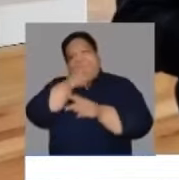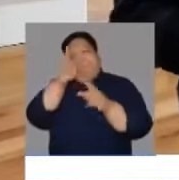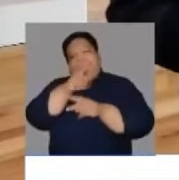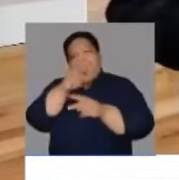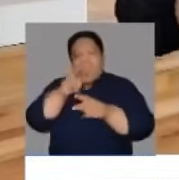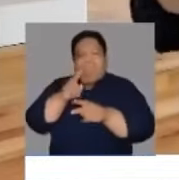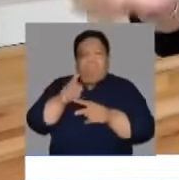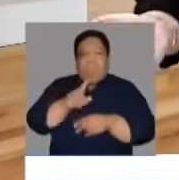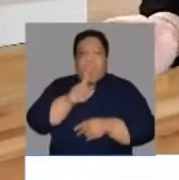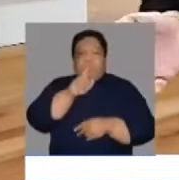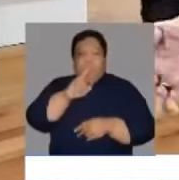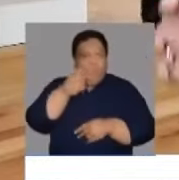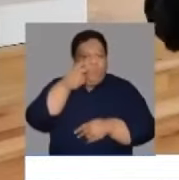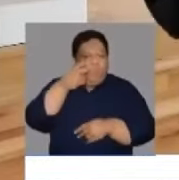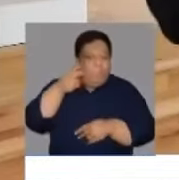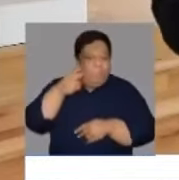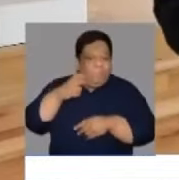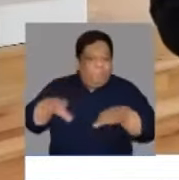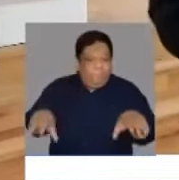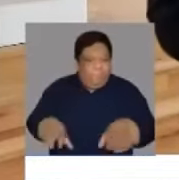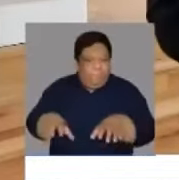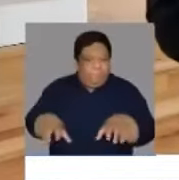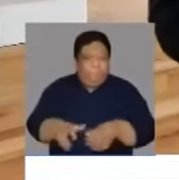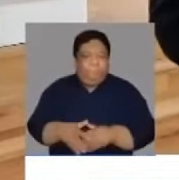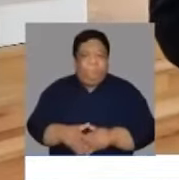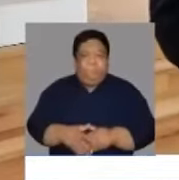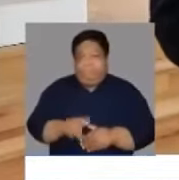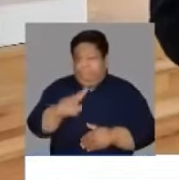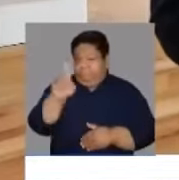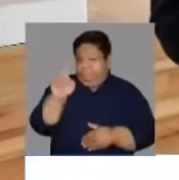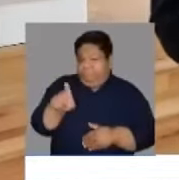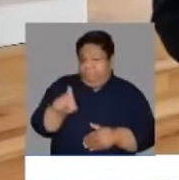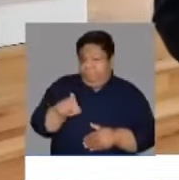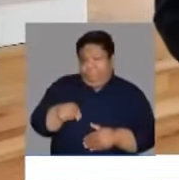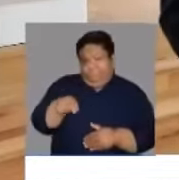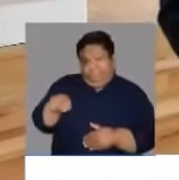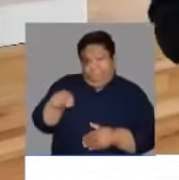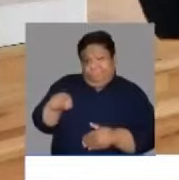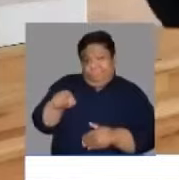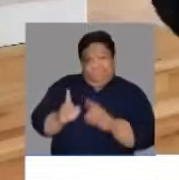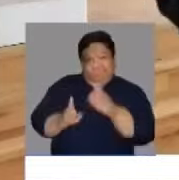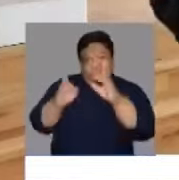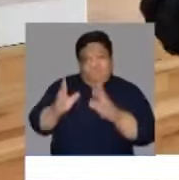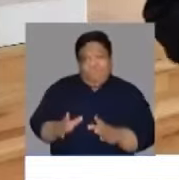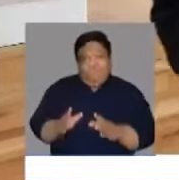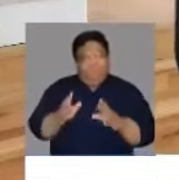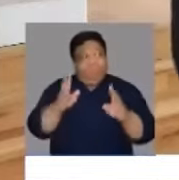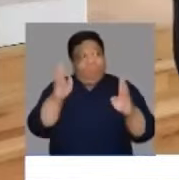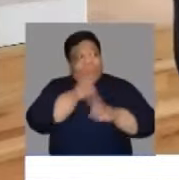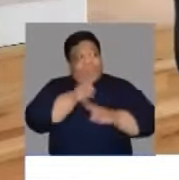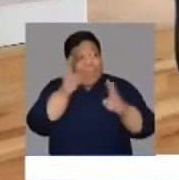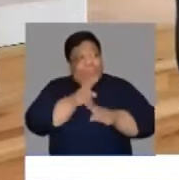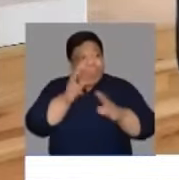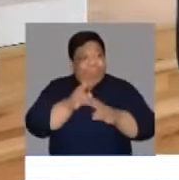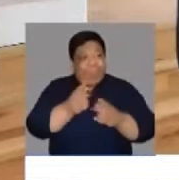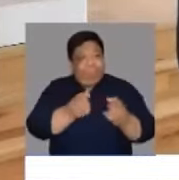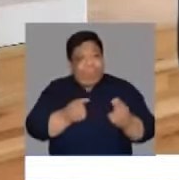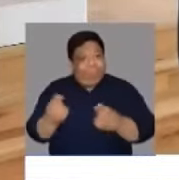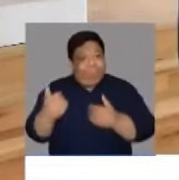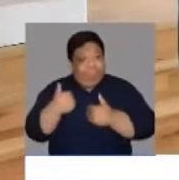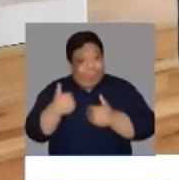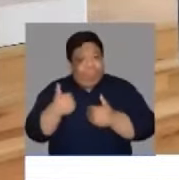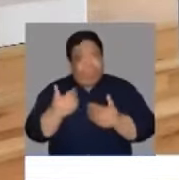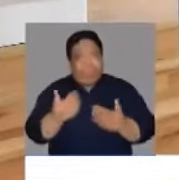halimbawa. So ang tanong, may pagpapabaya ba sa parte ng may-ari ng kotse? Sabi ni Attorney Gabby, parang